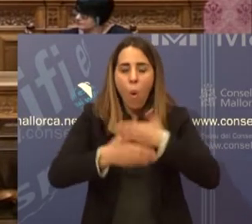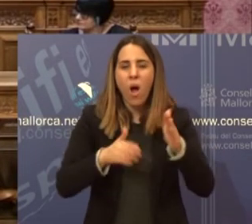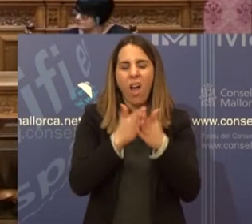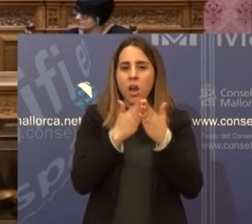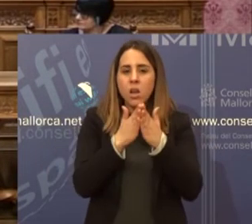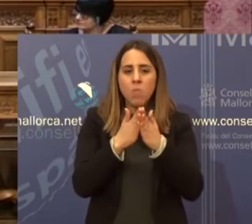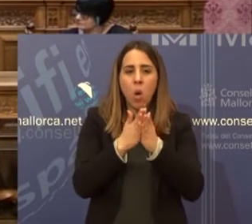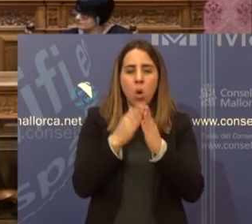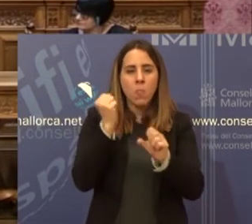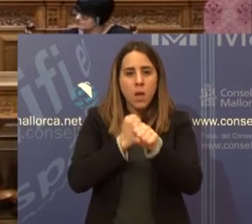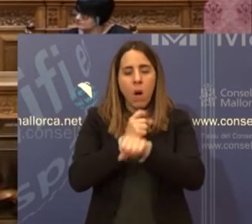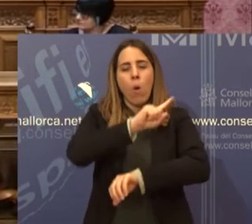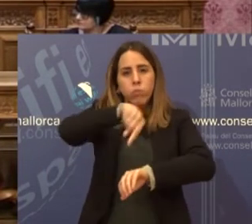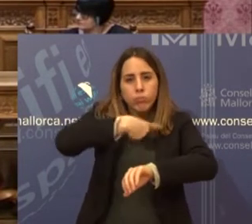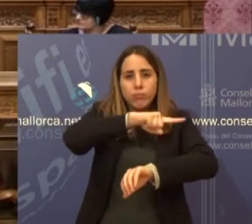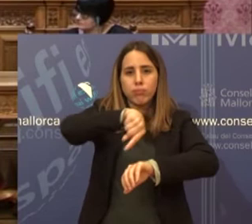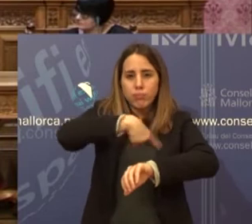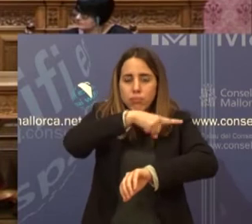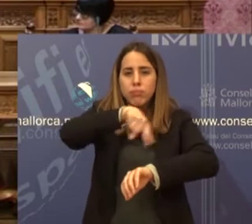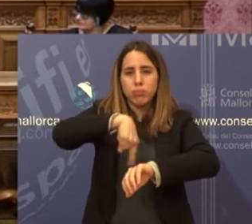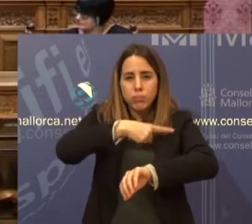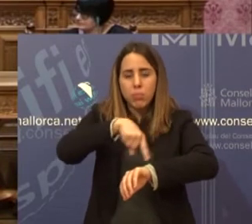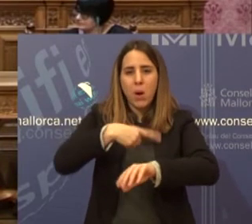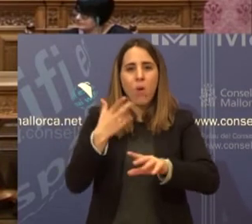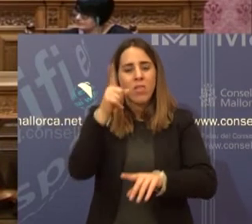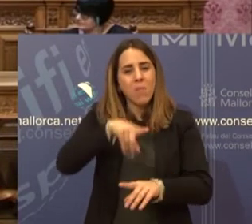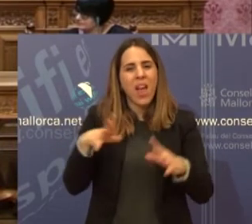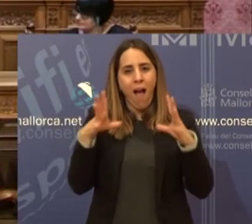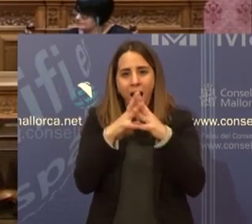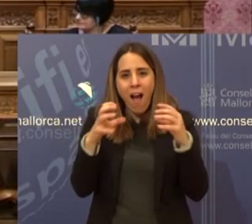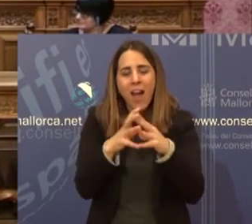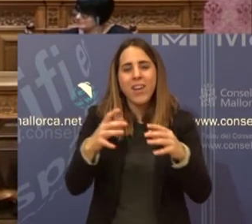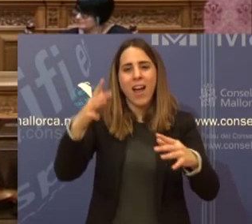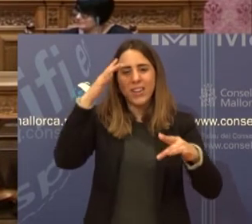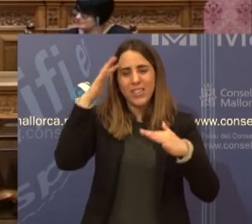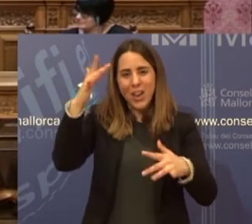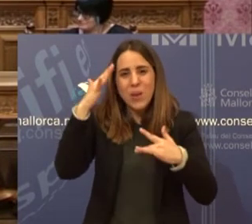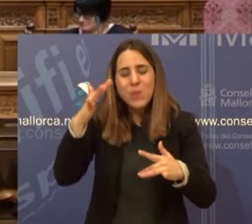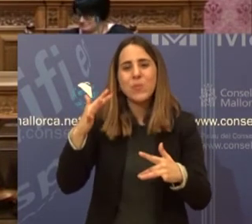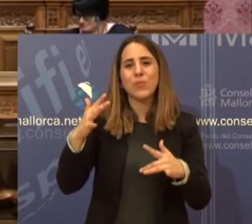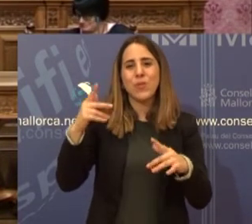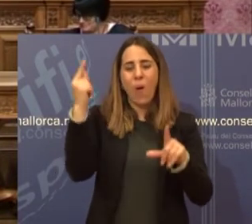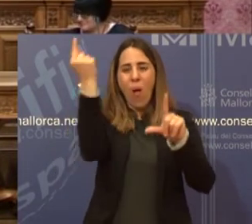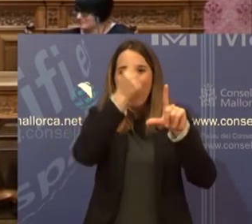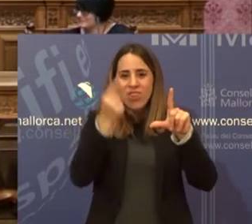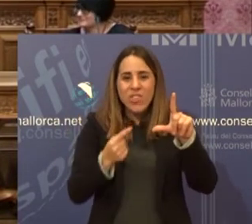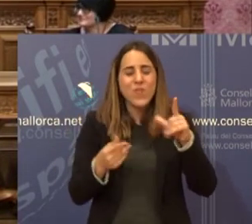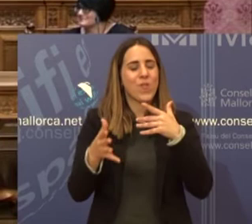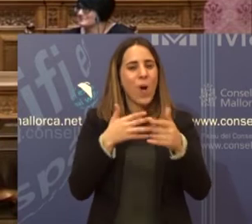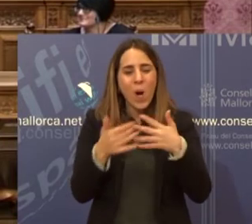llibre al que hi han dedicat hores, feina, però un entusiasme, una dedicació, els dibuixos fets a